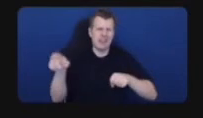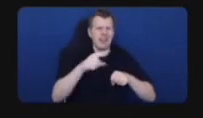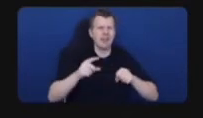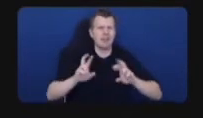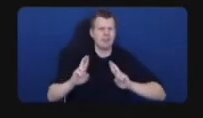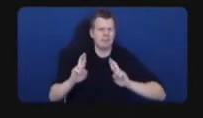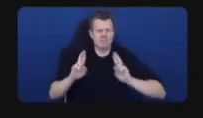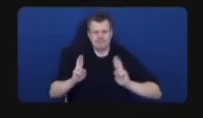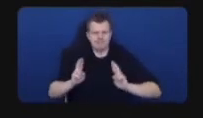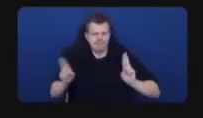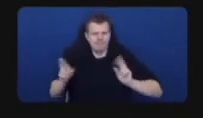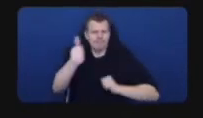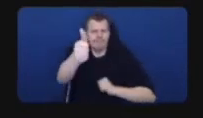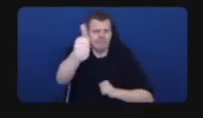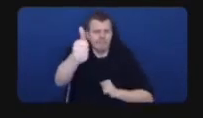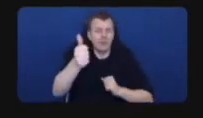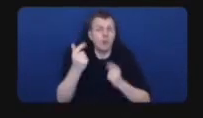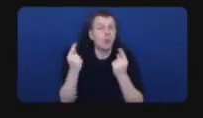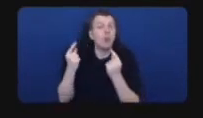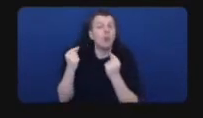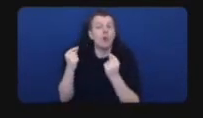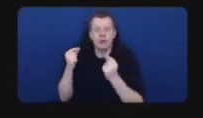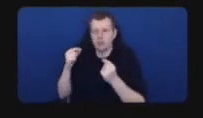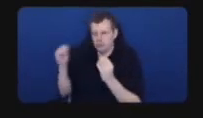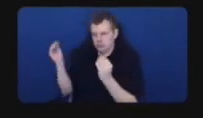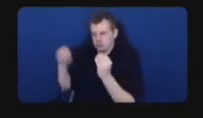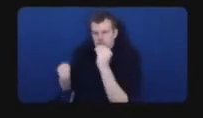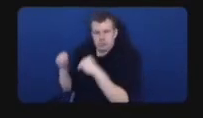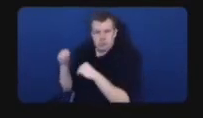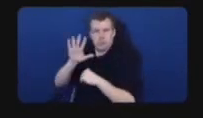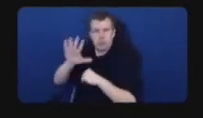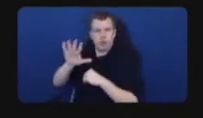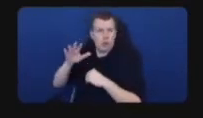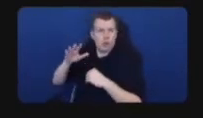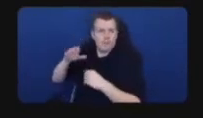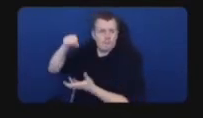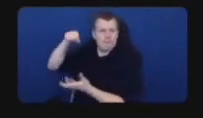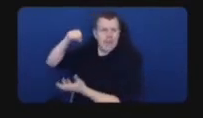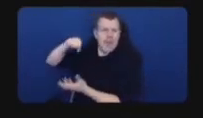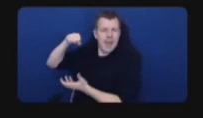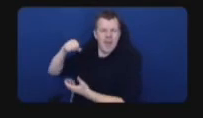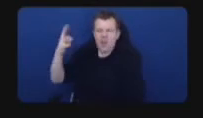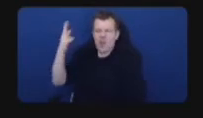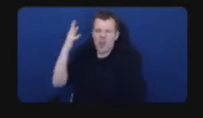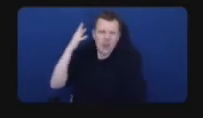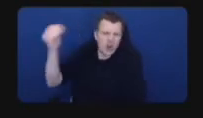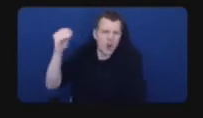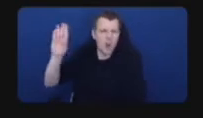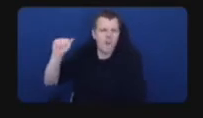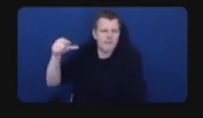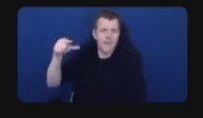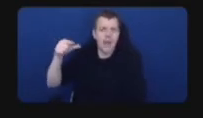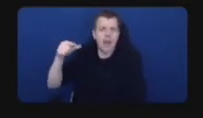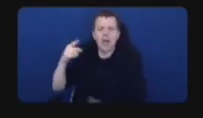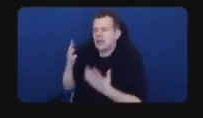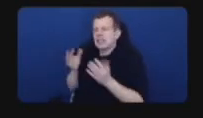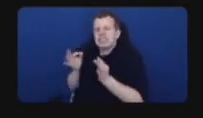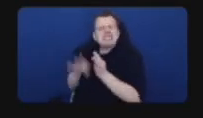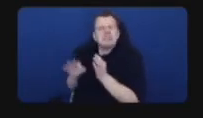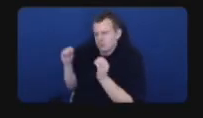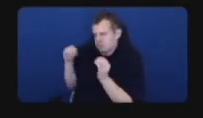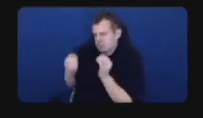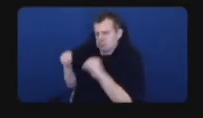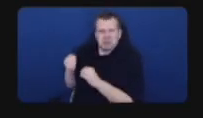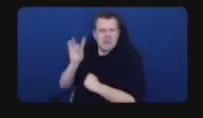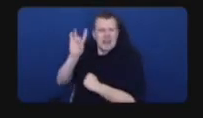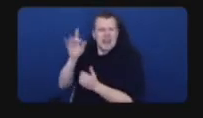面领到上百万的一些拨款，能够来援助居民。还有一件事情最重要的，对你们来说呢，你们是要准备好一